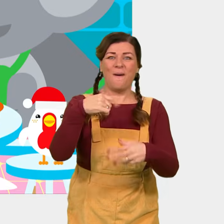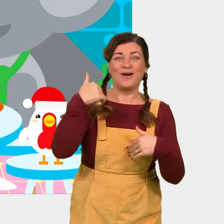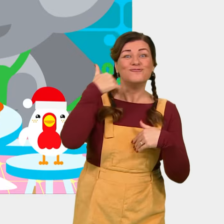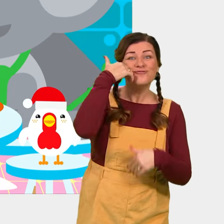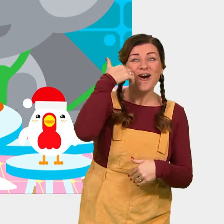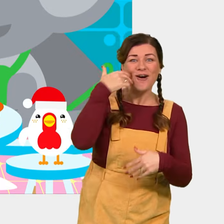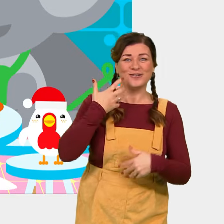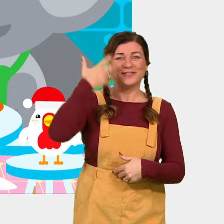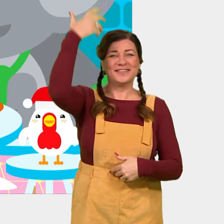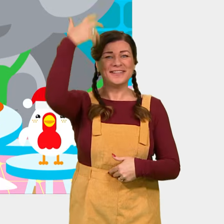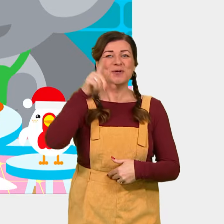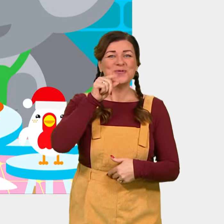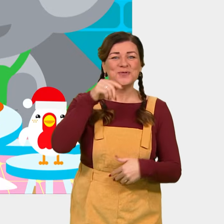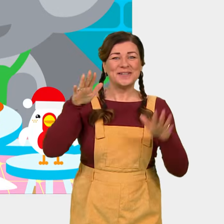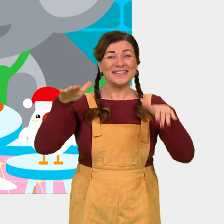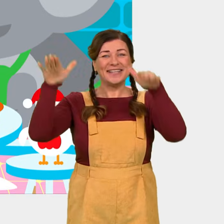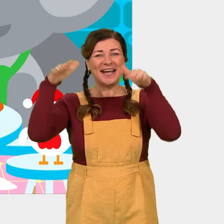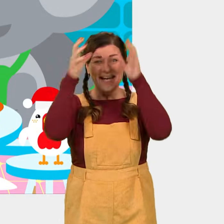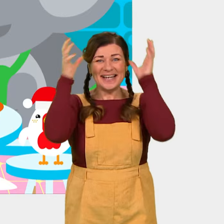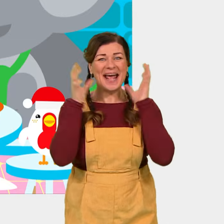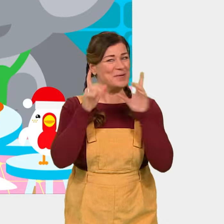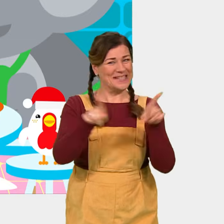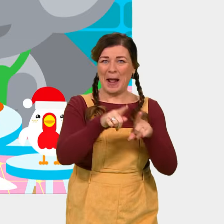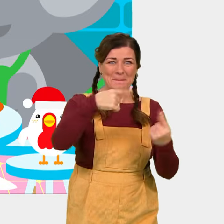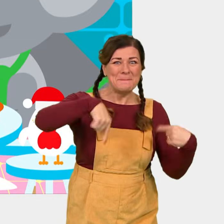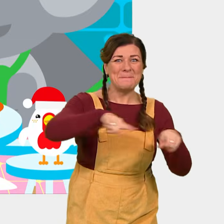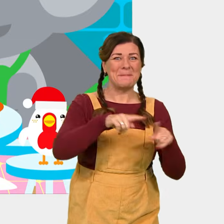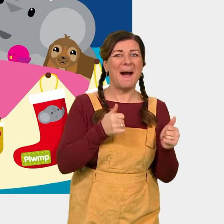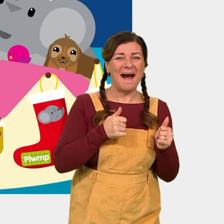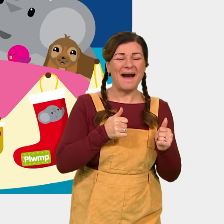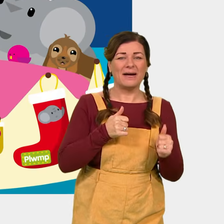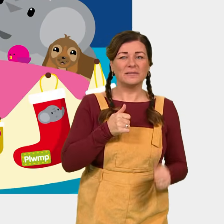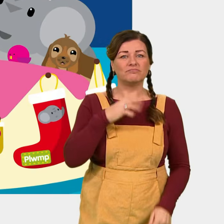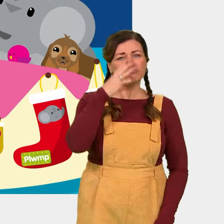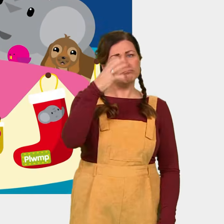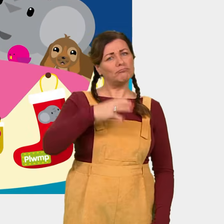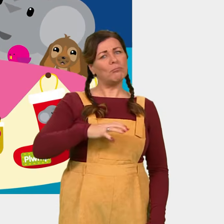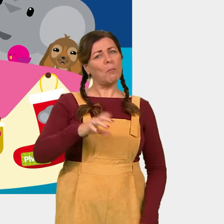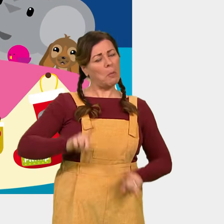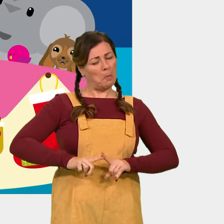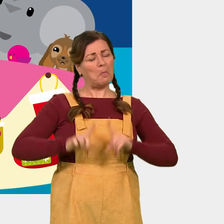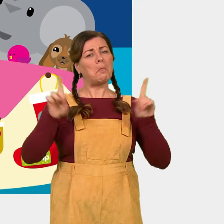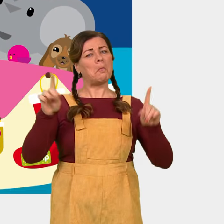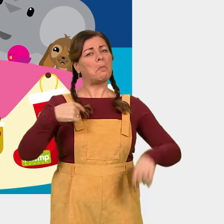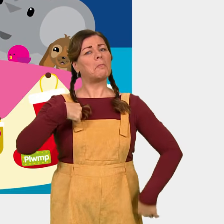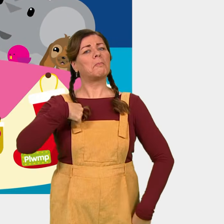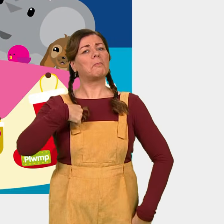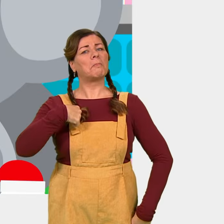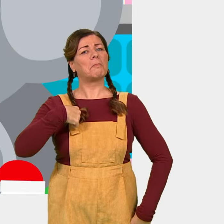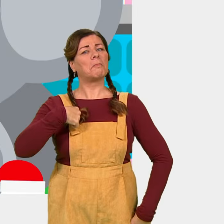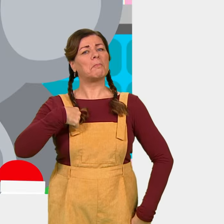Jangle, Cyw, Deryn a Llew ar draws ei gilydd. Ond roedd gan Plwmp syniad ei